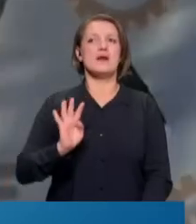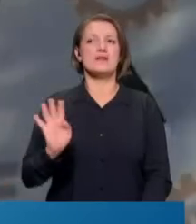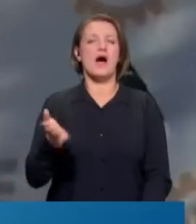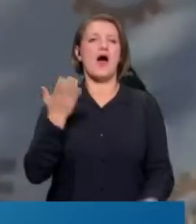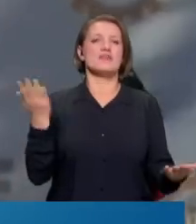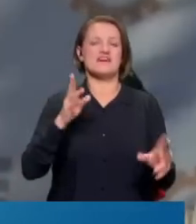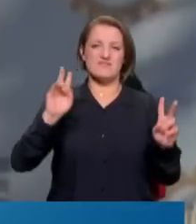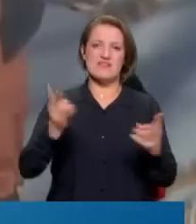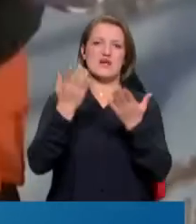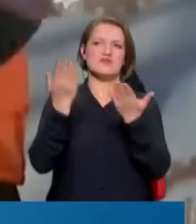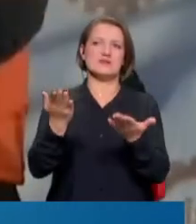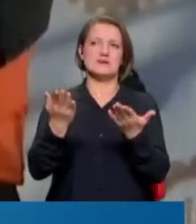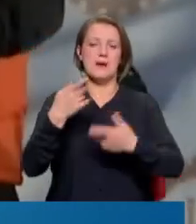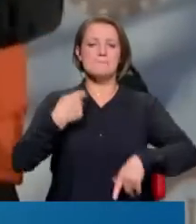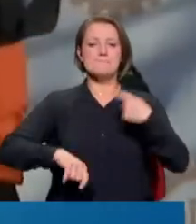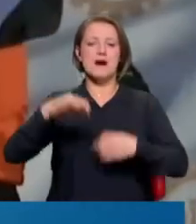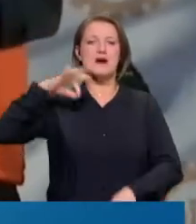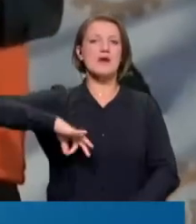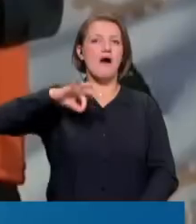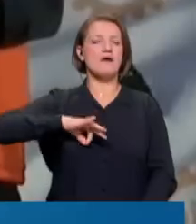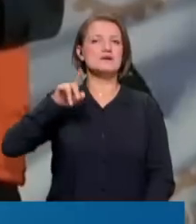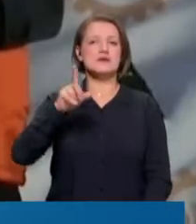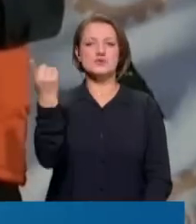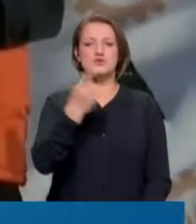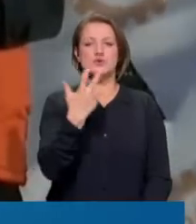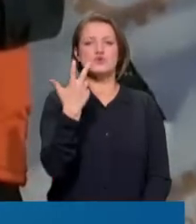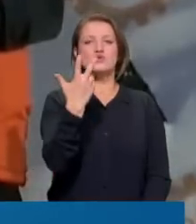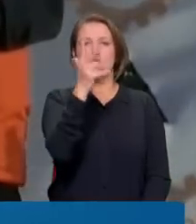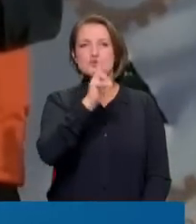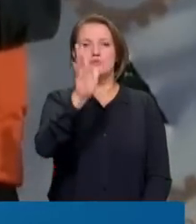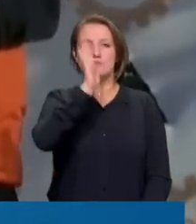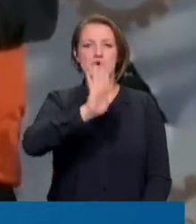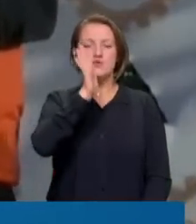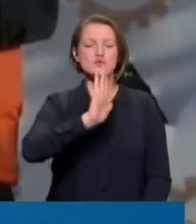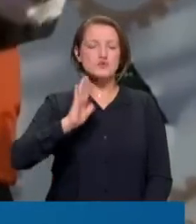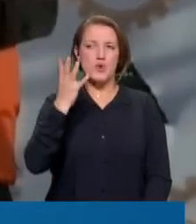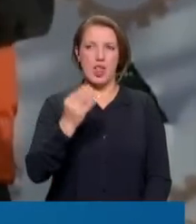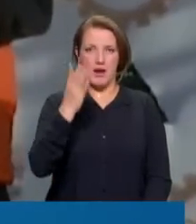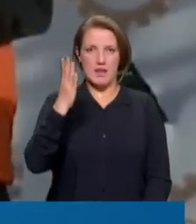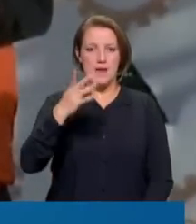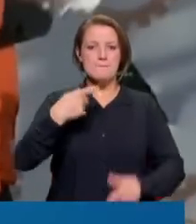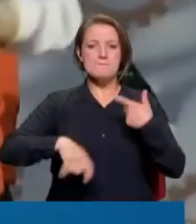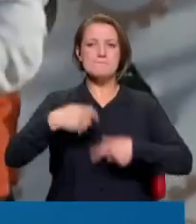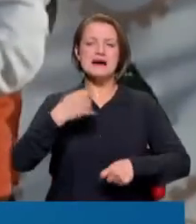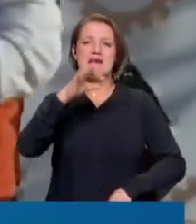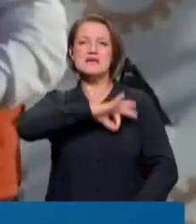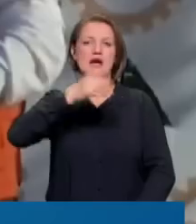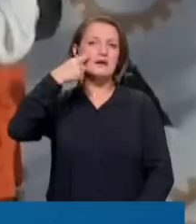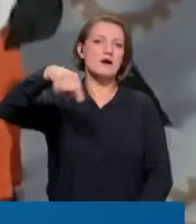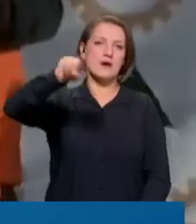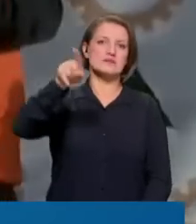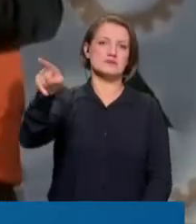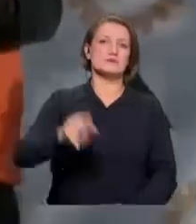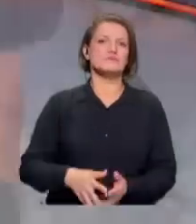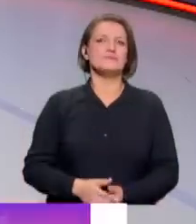artık vazgeçsin banka karlarına % 300 500' lere ulaşan banka karlarına